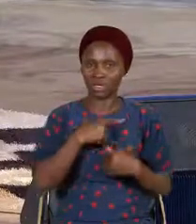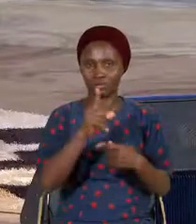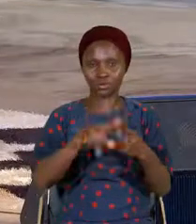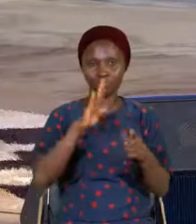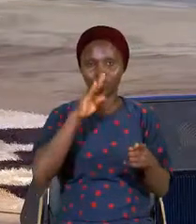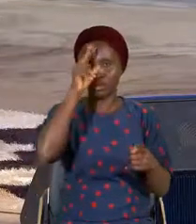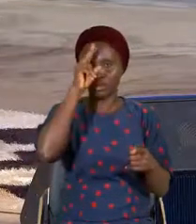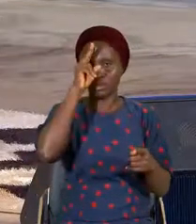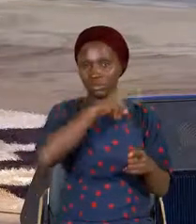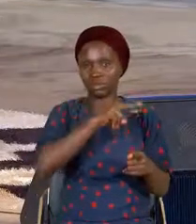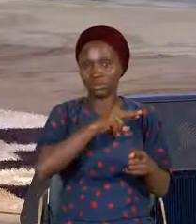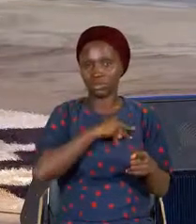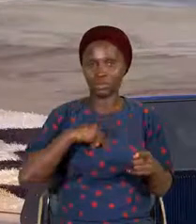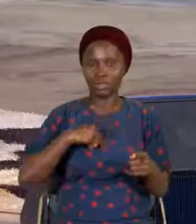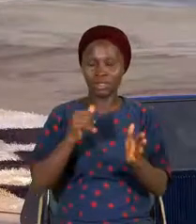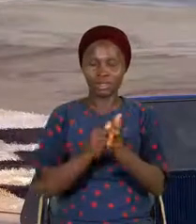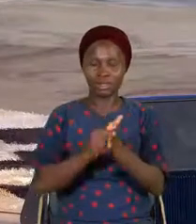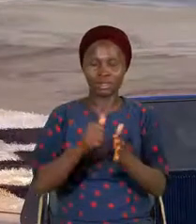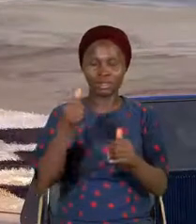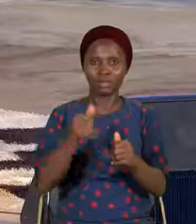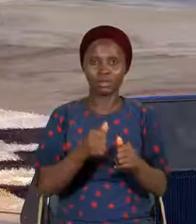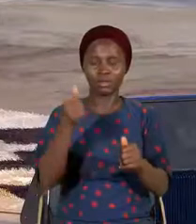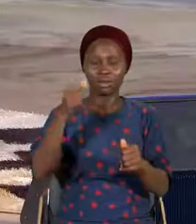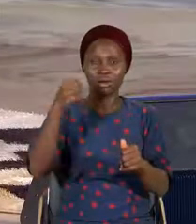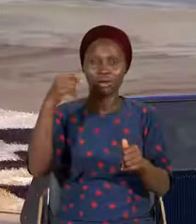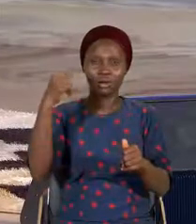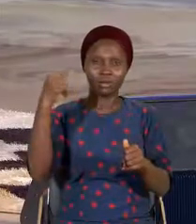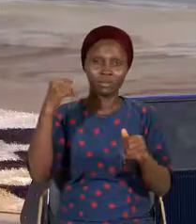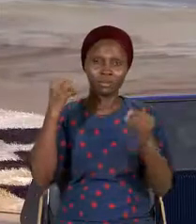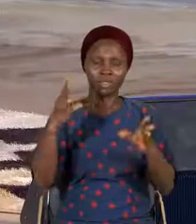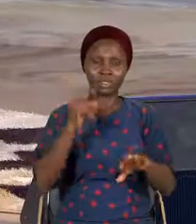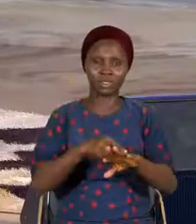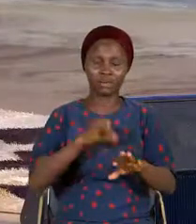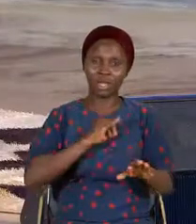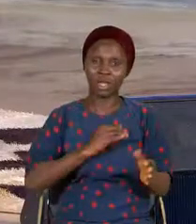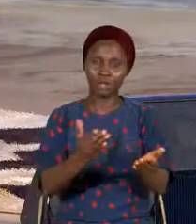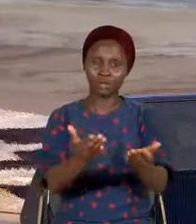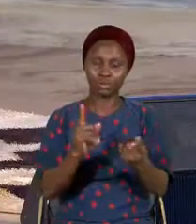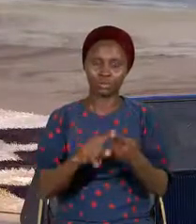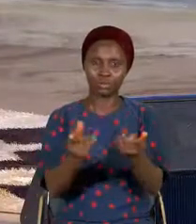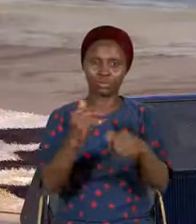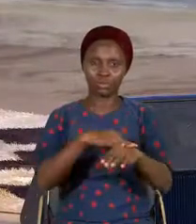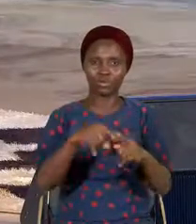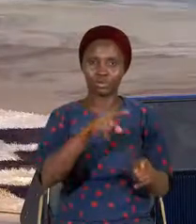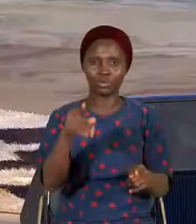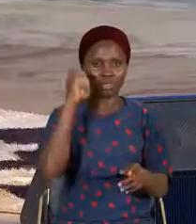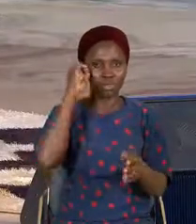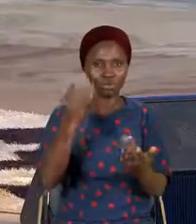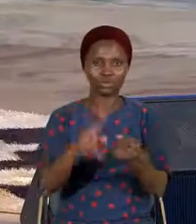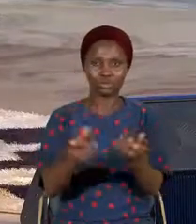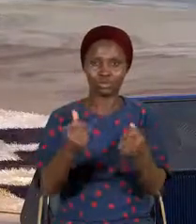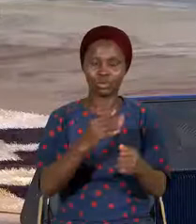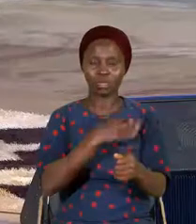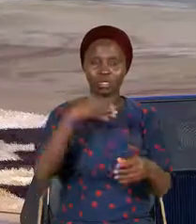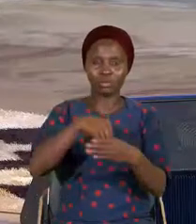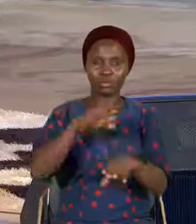ignorer, frère. Que j'ai souvent formé le projet d'aller vous voir. Le projet d'aller les